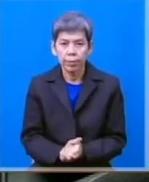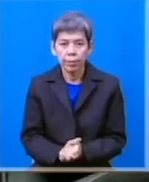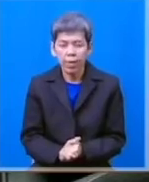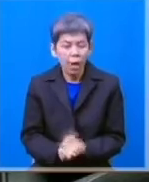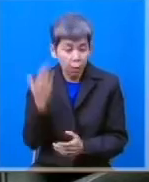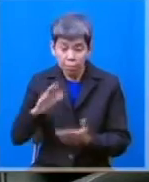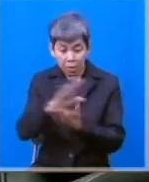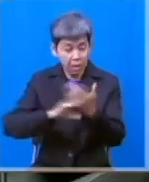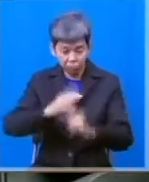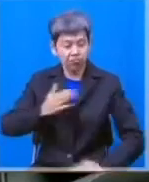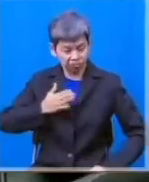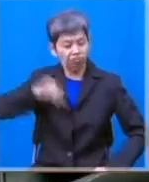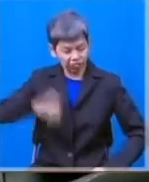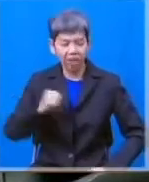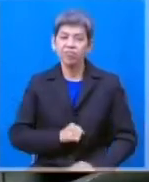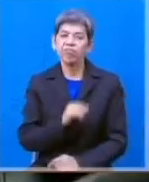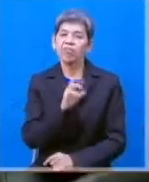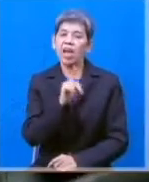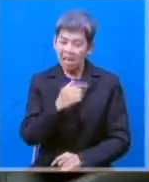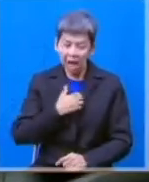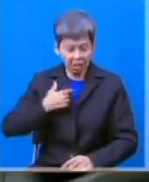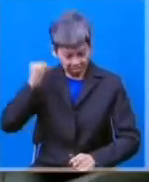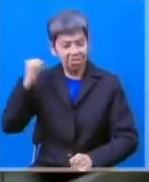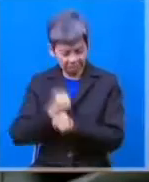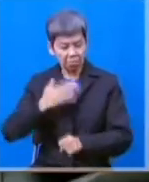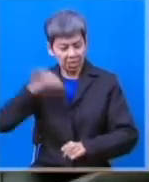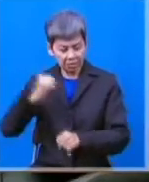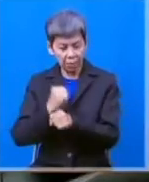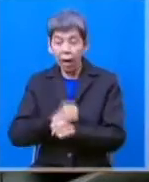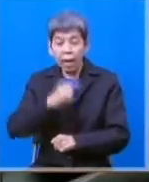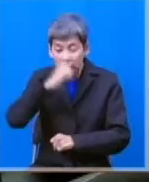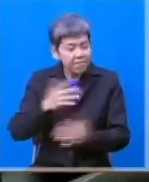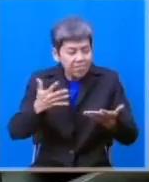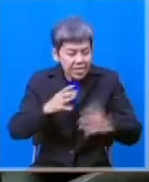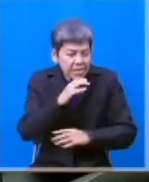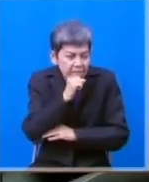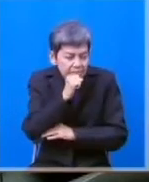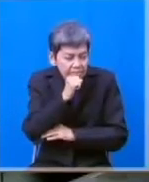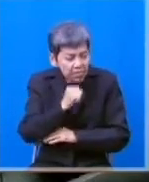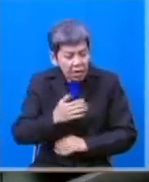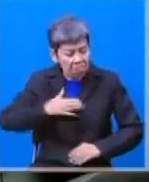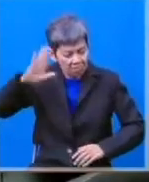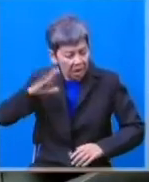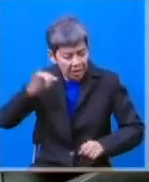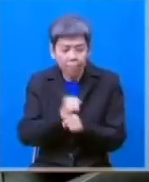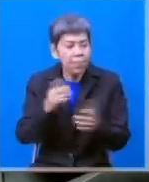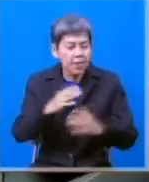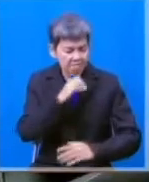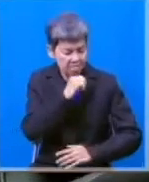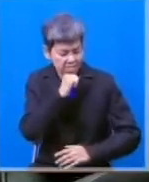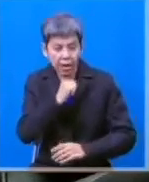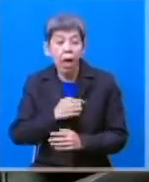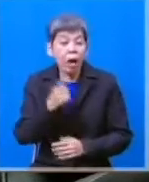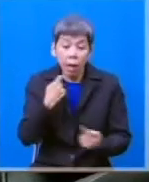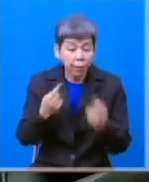ไม่เหมือนต่างประเทศเขาจะบอกเลยอาเคด้าทำนู่นนี่จะทำแต่ของเราเนี่ยไม่เคยประกาศอันนี้คำถามที่ท่านใครถ